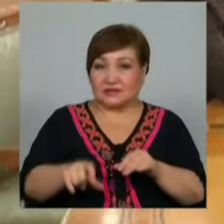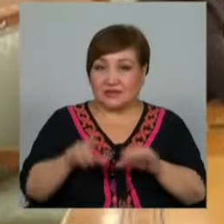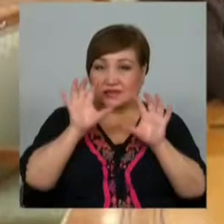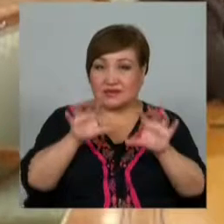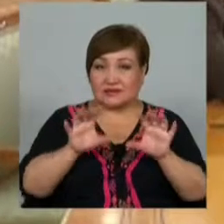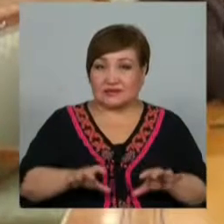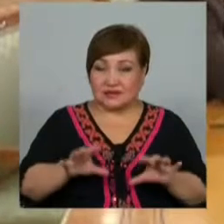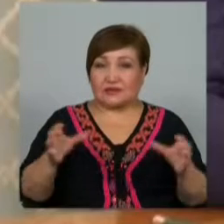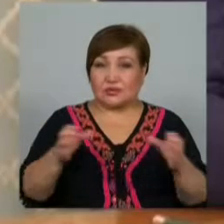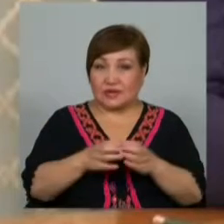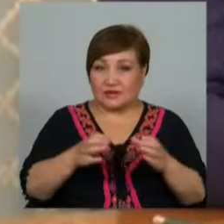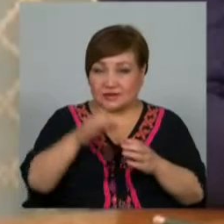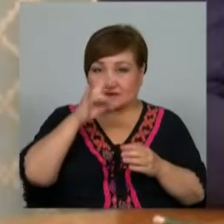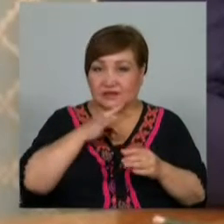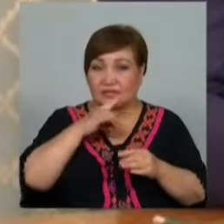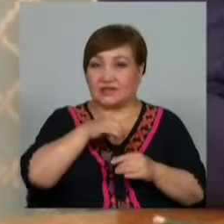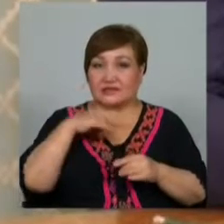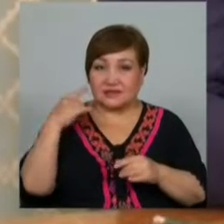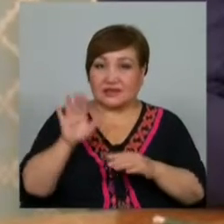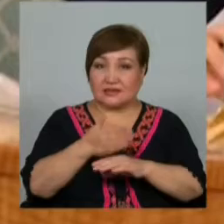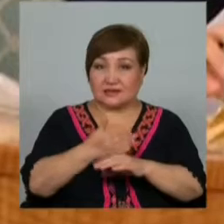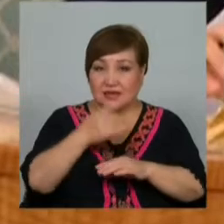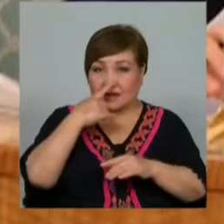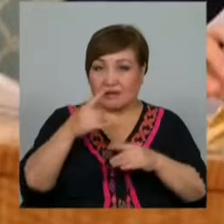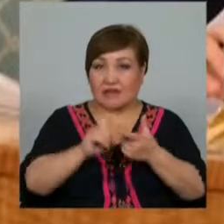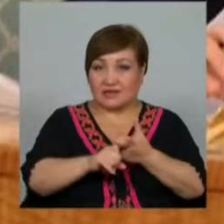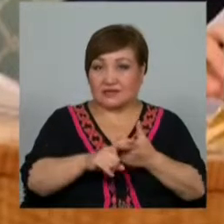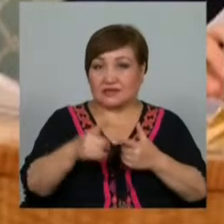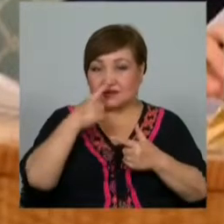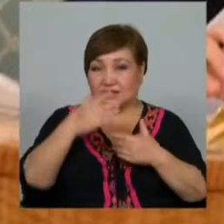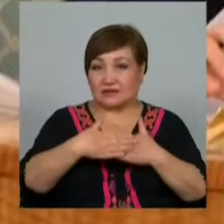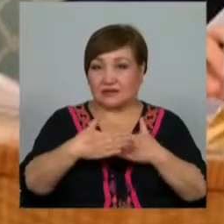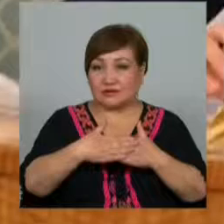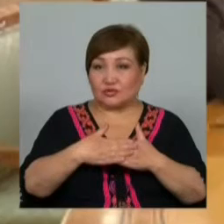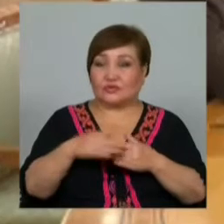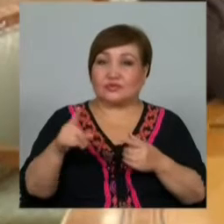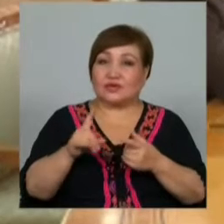органдардың Қазақстан мен Ресей арасындағы байланыстарын жақындатудағы рөлін ерекше атап өтті.